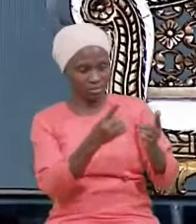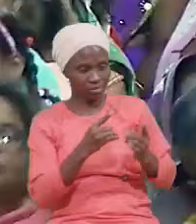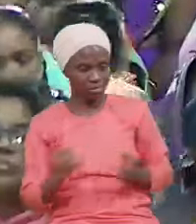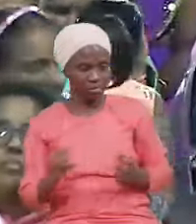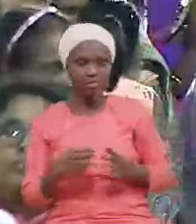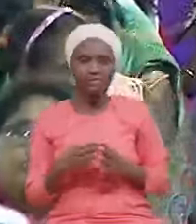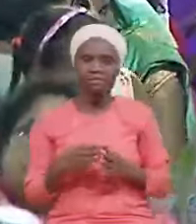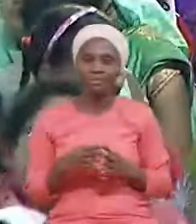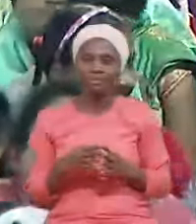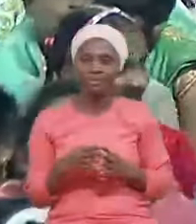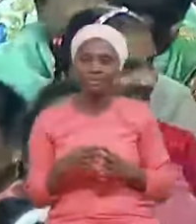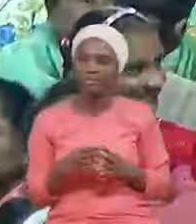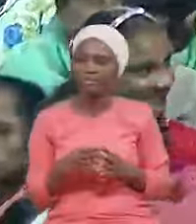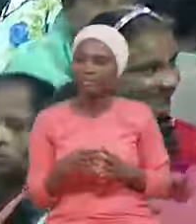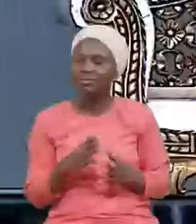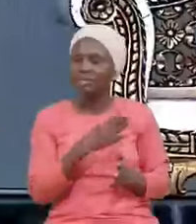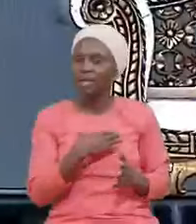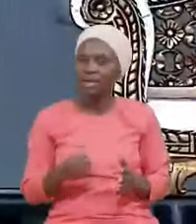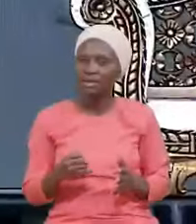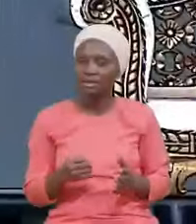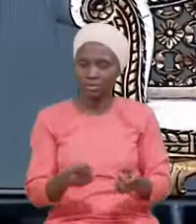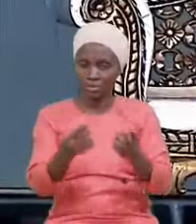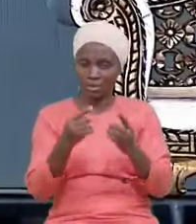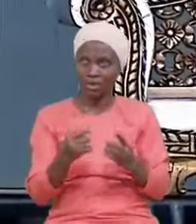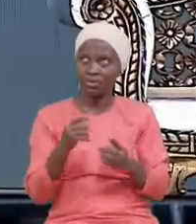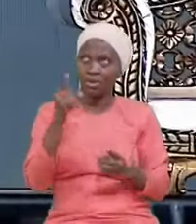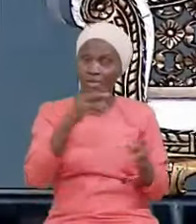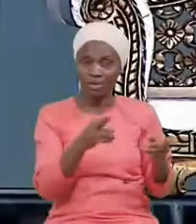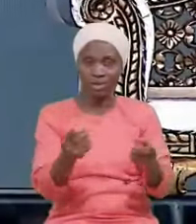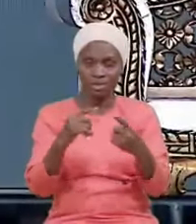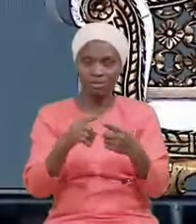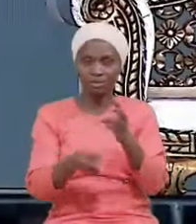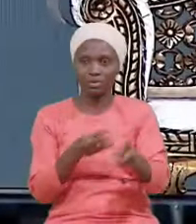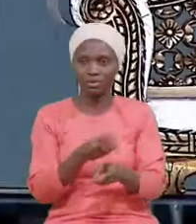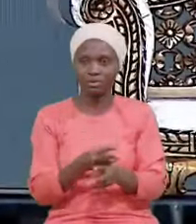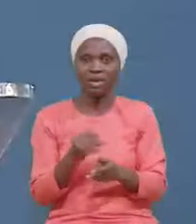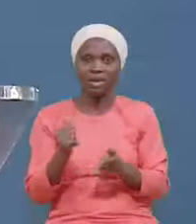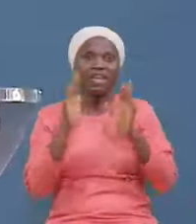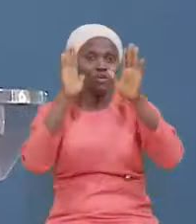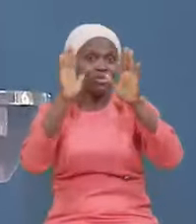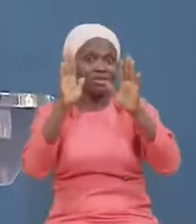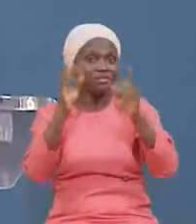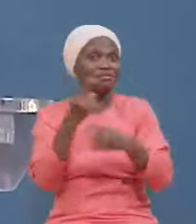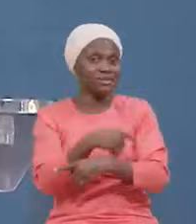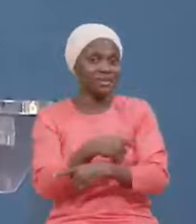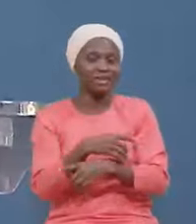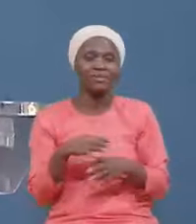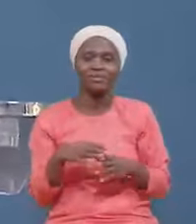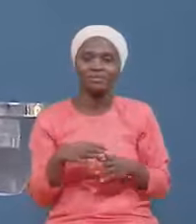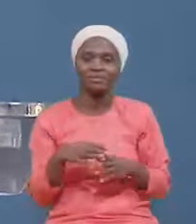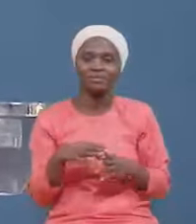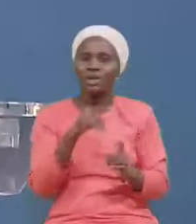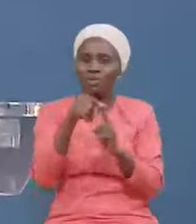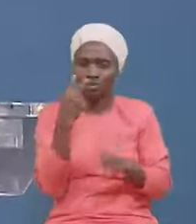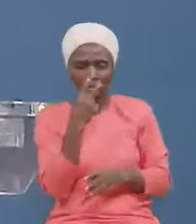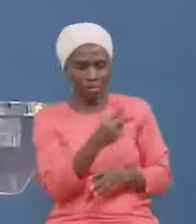యేసు రావడాన్ని చూసినప్పుడు. He already came to the world. ఆయన అప్పటికే లోకానికి వచ్చాడు. A wonderful day. అద్భుతమైన రోజు. When you